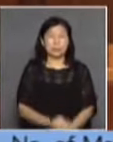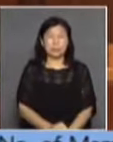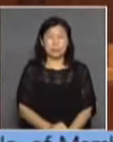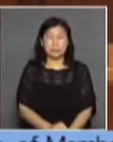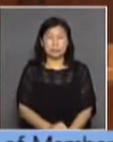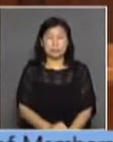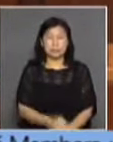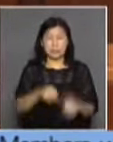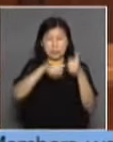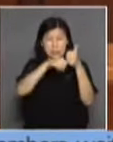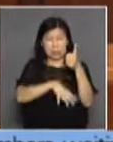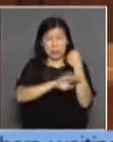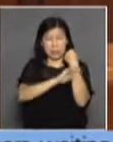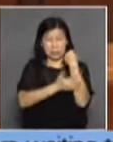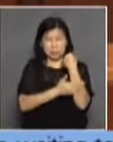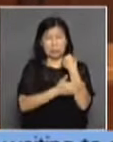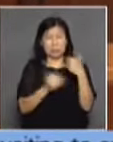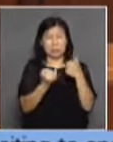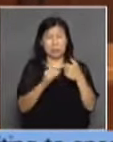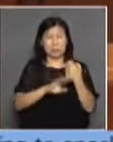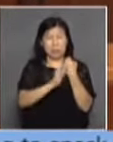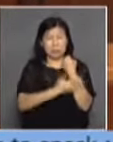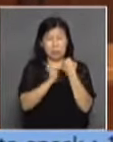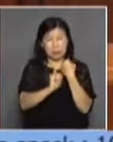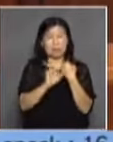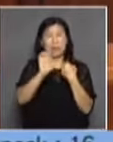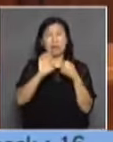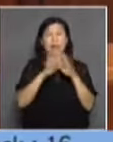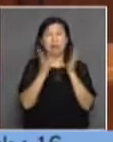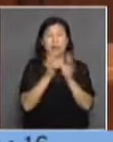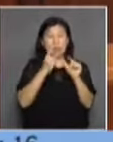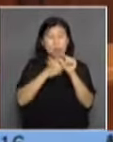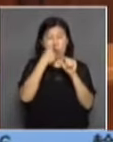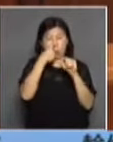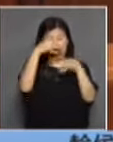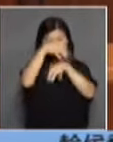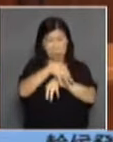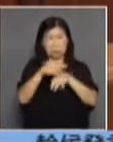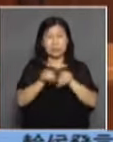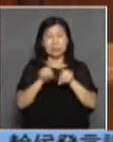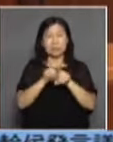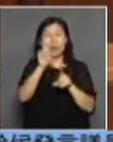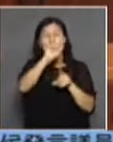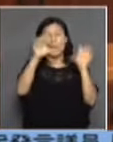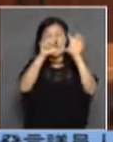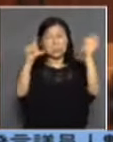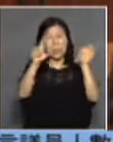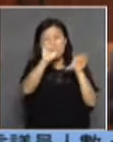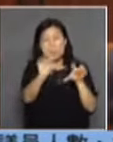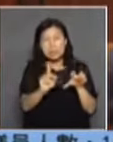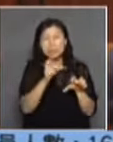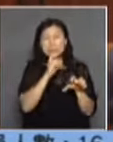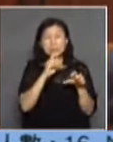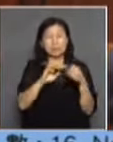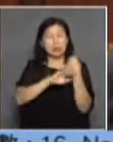基本法違反中英聯合聲明或者白皮書違反基本法嘅人士去講邊一條有違